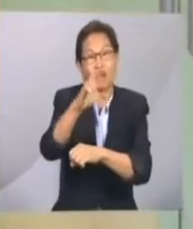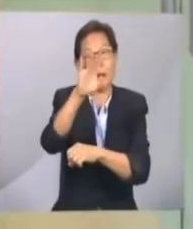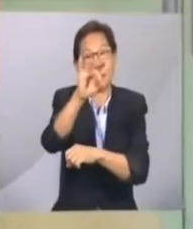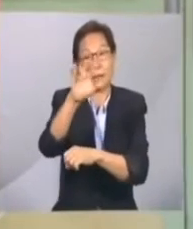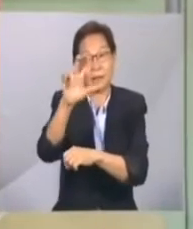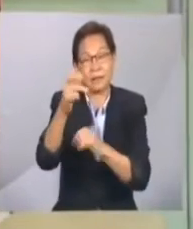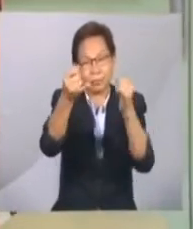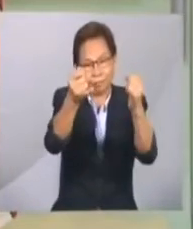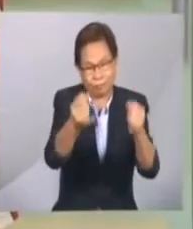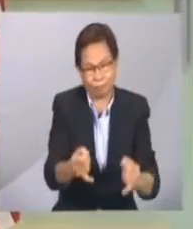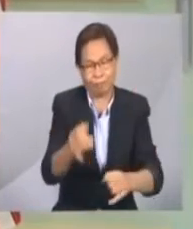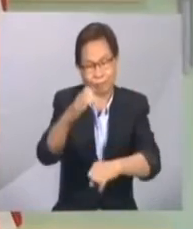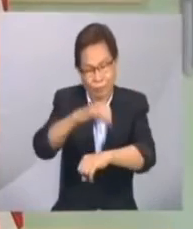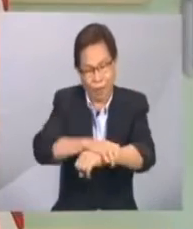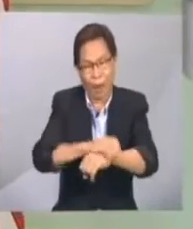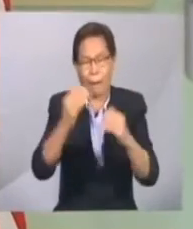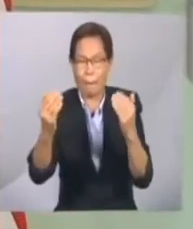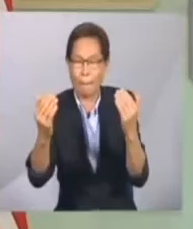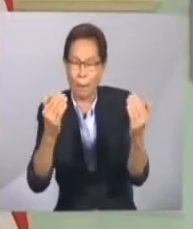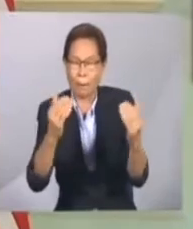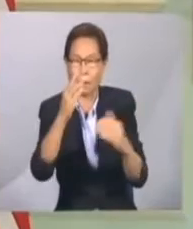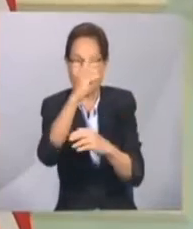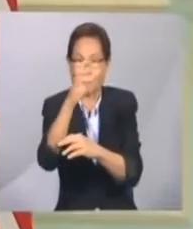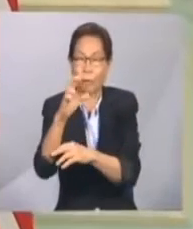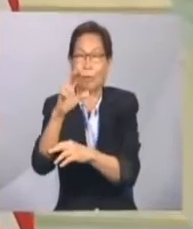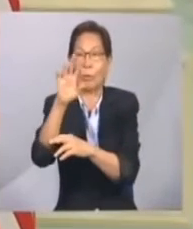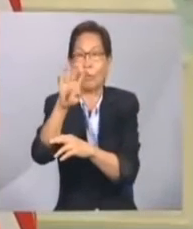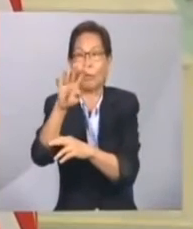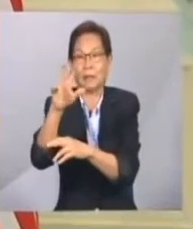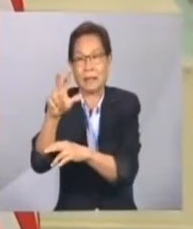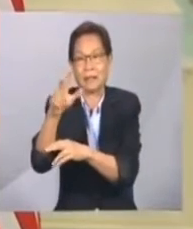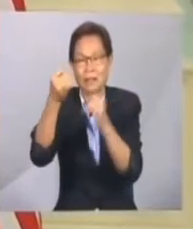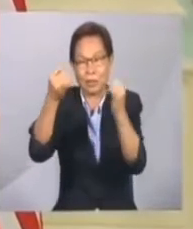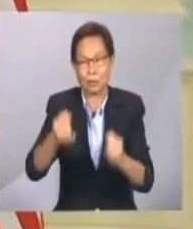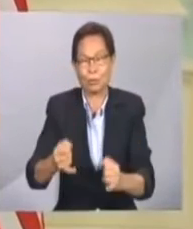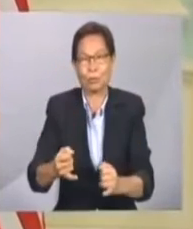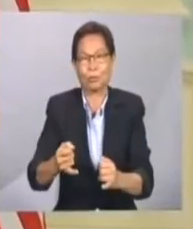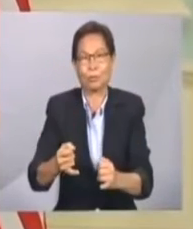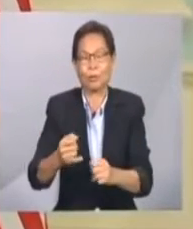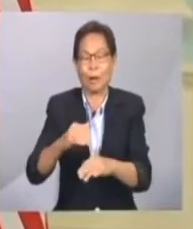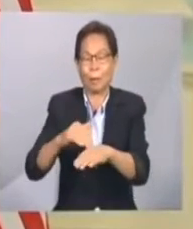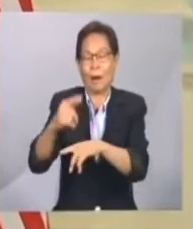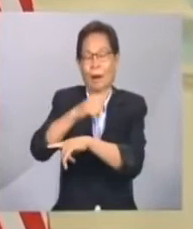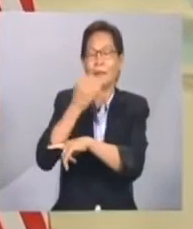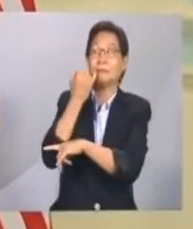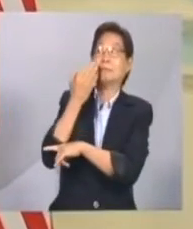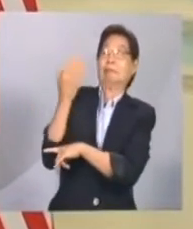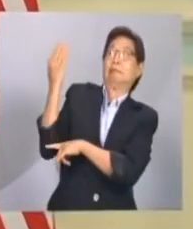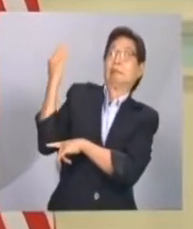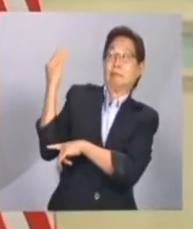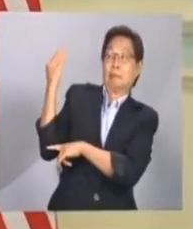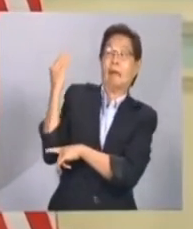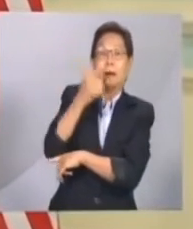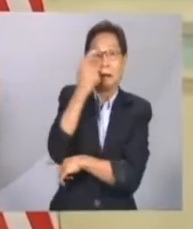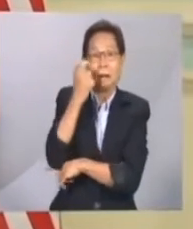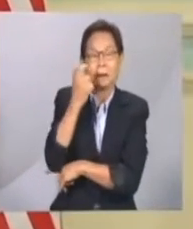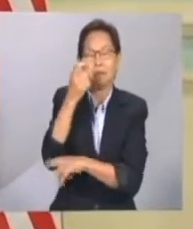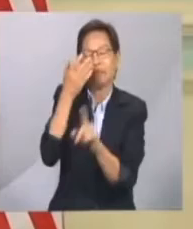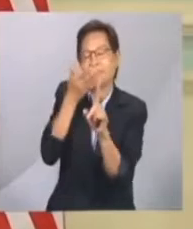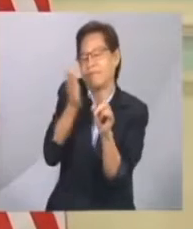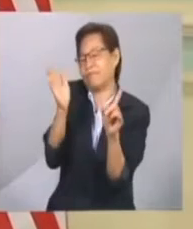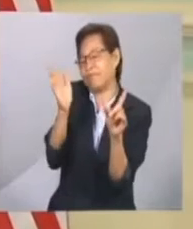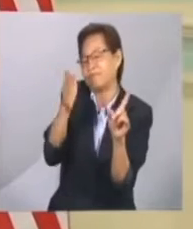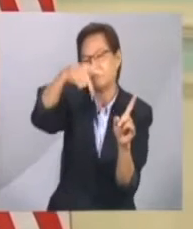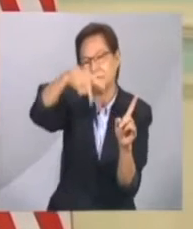683 individu berbanding dengan 643 individu pada hari sebelumnya kerana ingkar